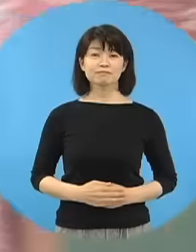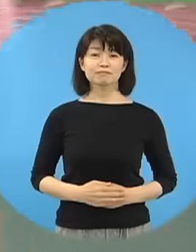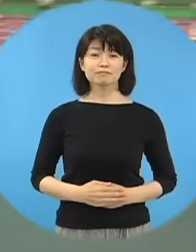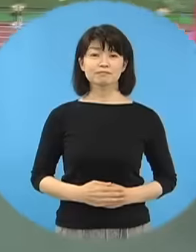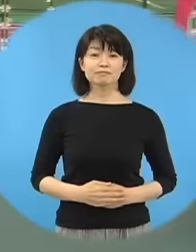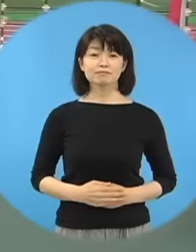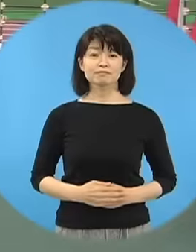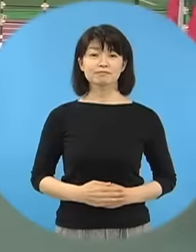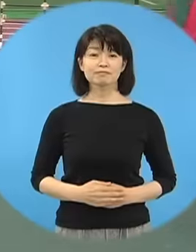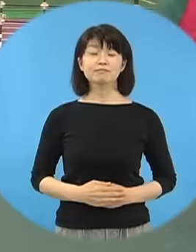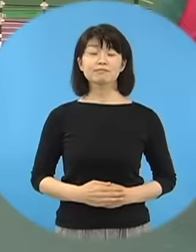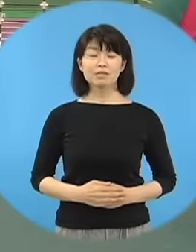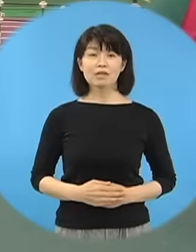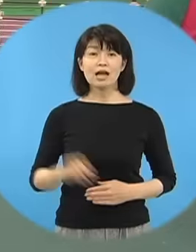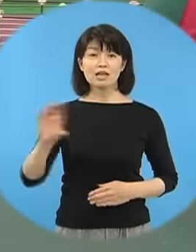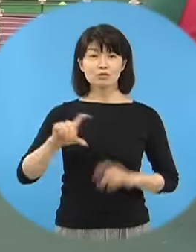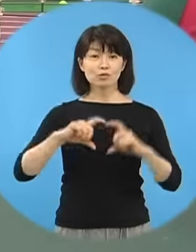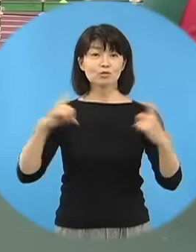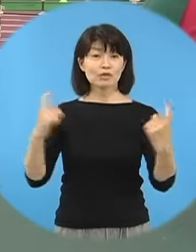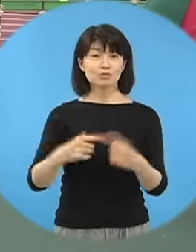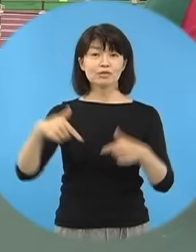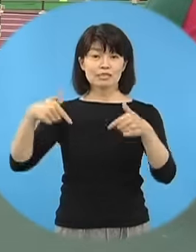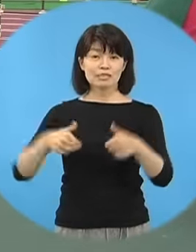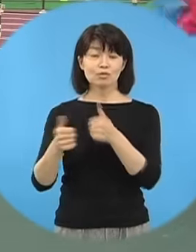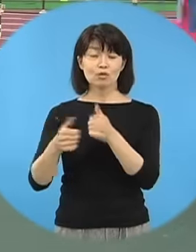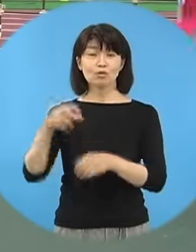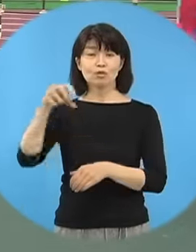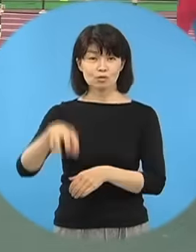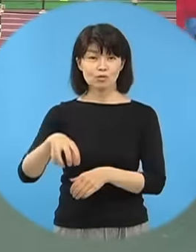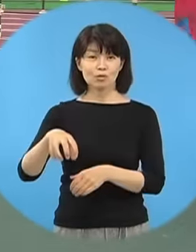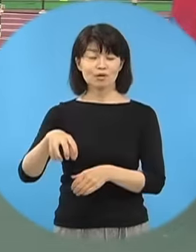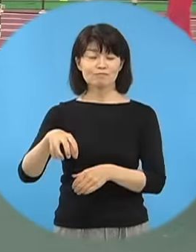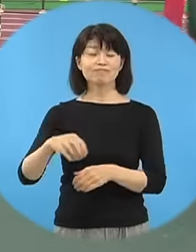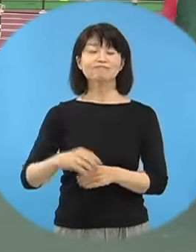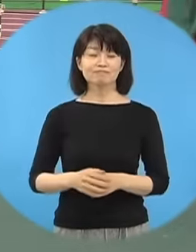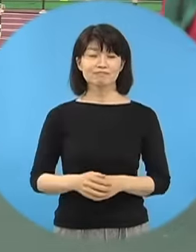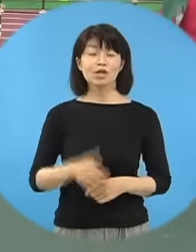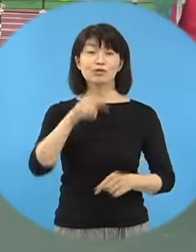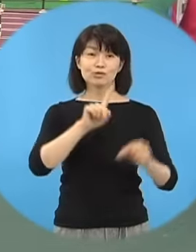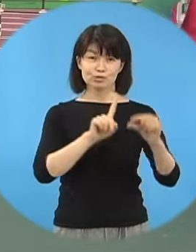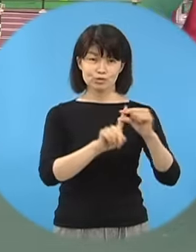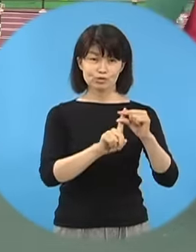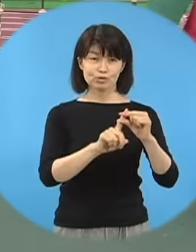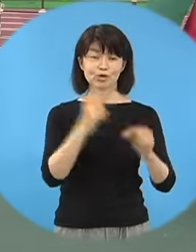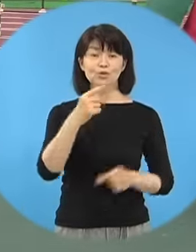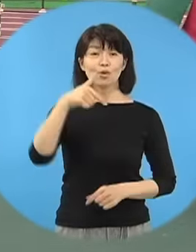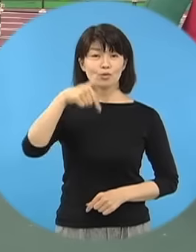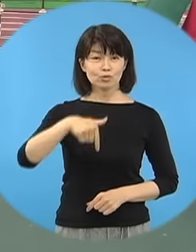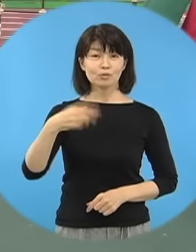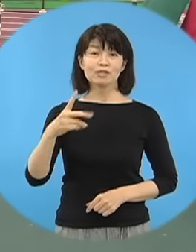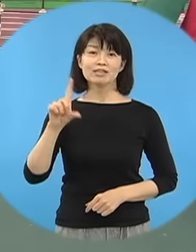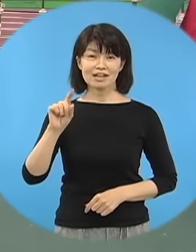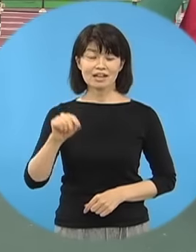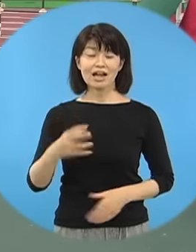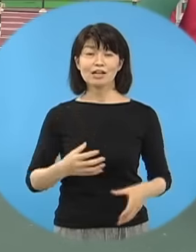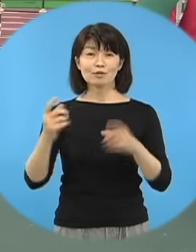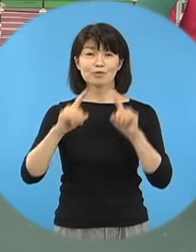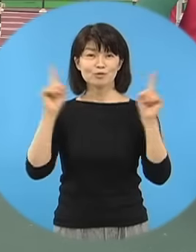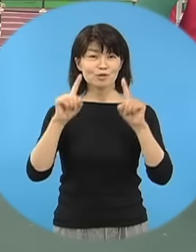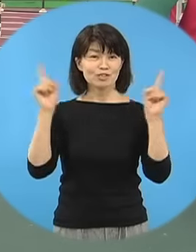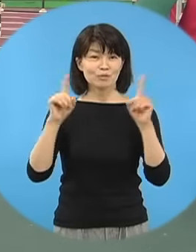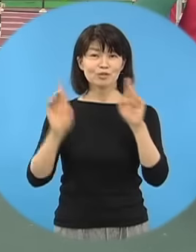た続いてはアノスタジアム西競技場からこちら府中上布三鷹ラグビー